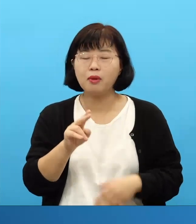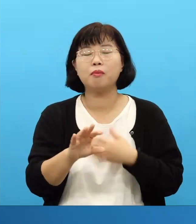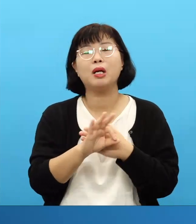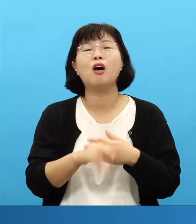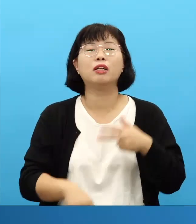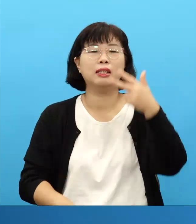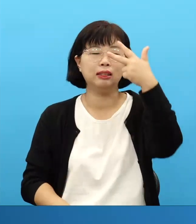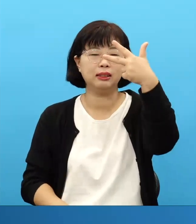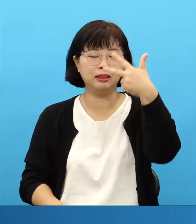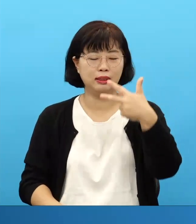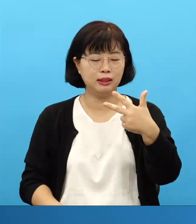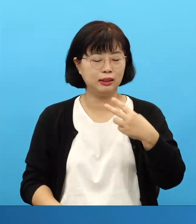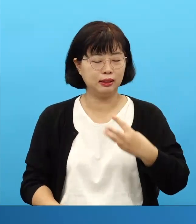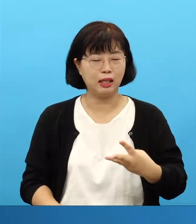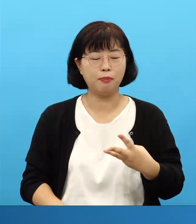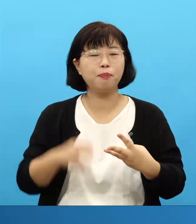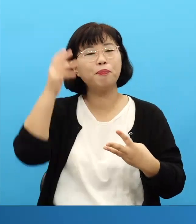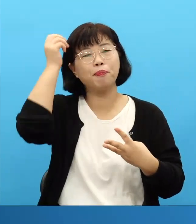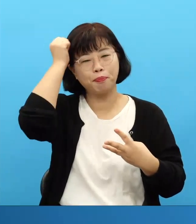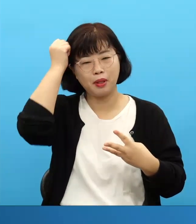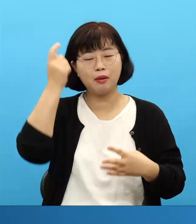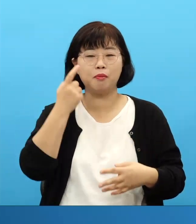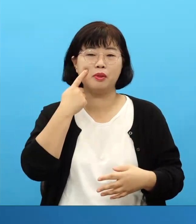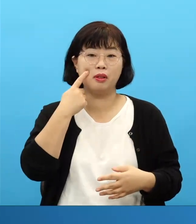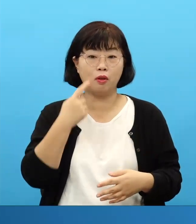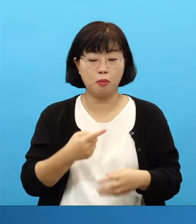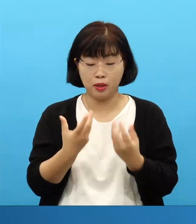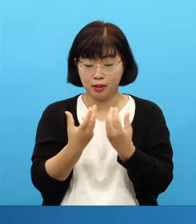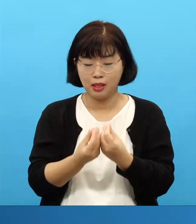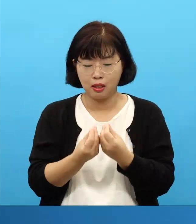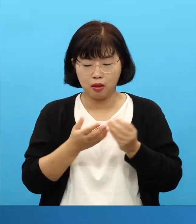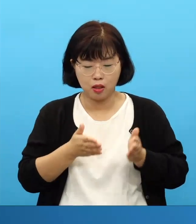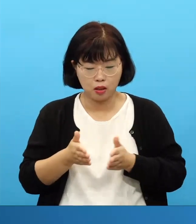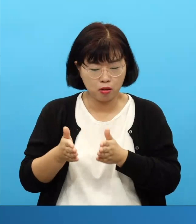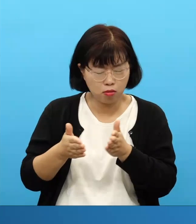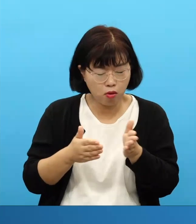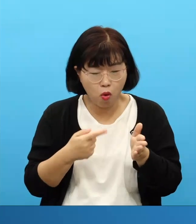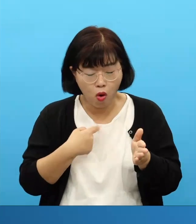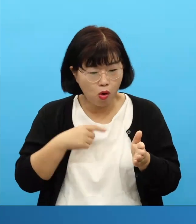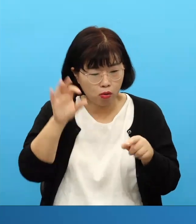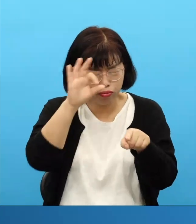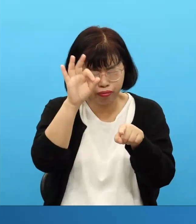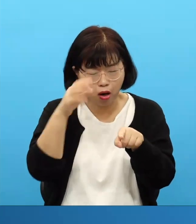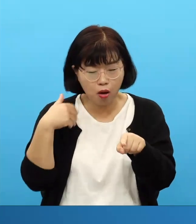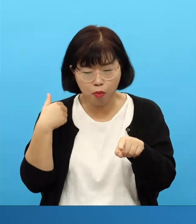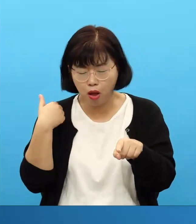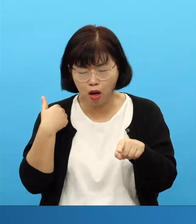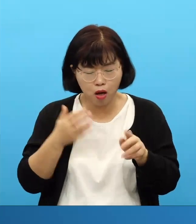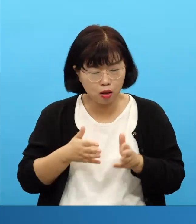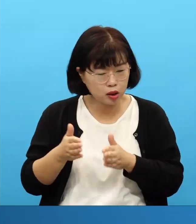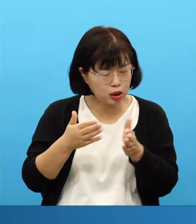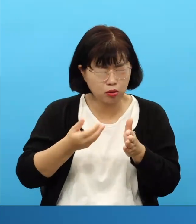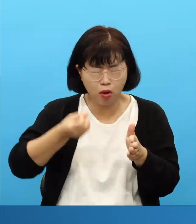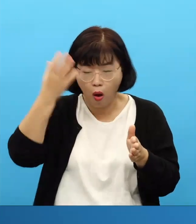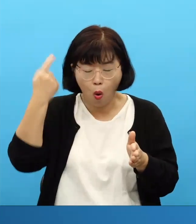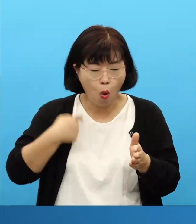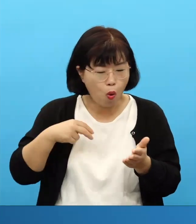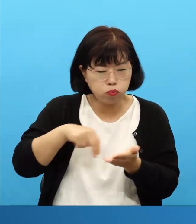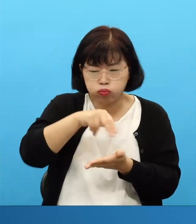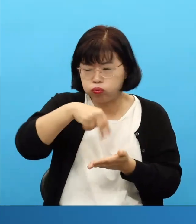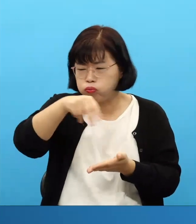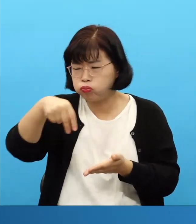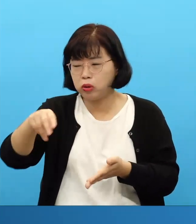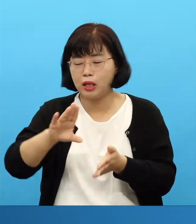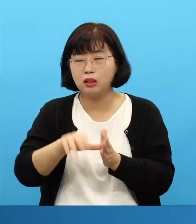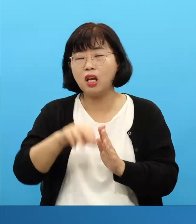내가 길을 잃었으면 차분하게 길을 찾아야지. 길에 주저앉아 있으면 안 되잖아요. If you lost your way, you need to calmly look for the right way. You can't just sit